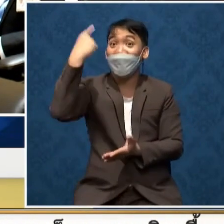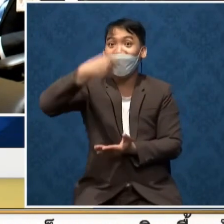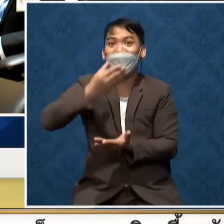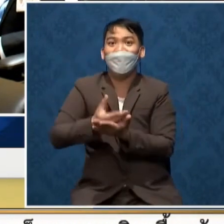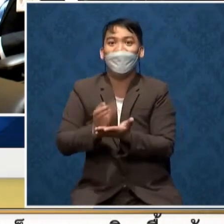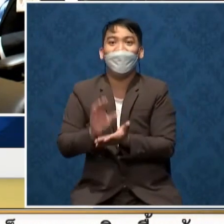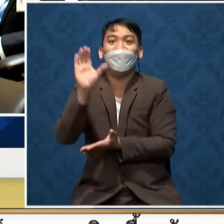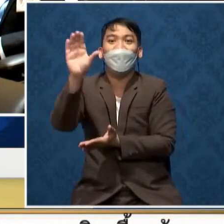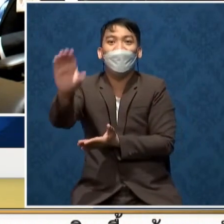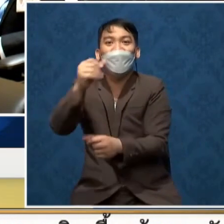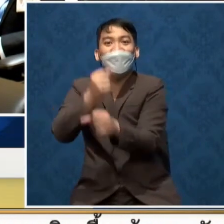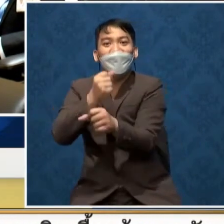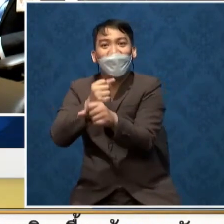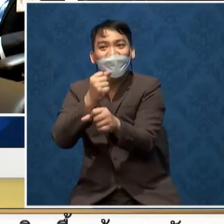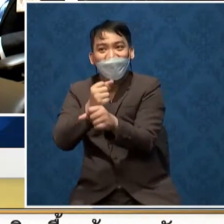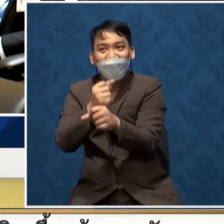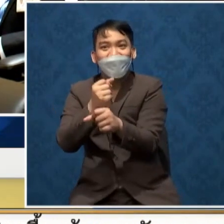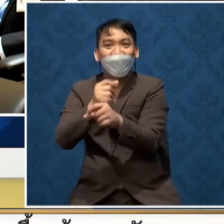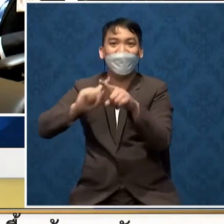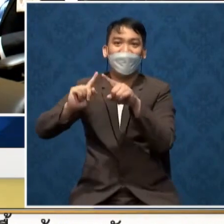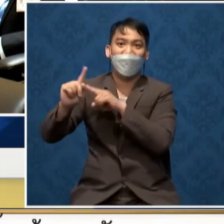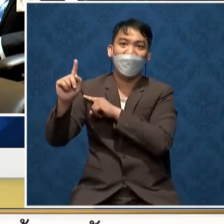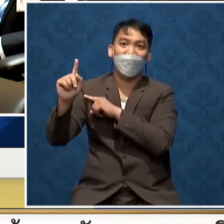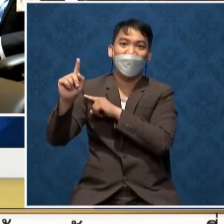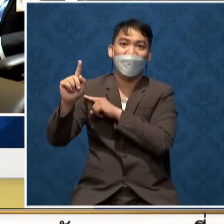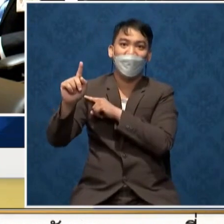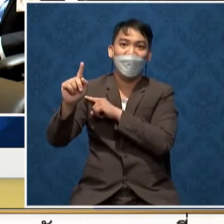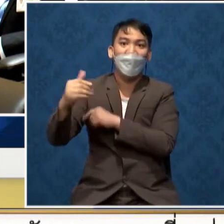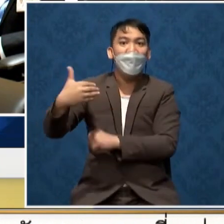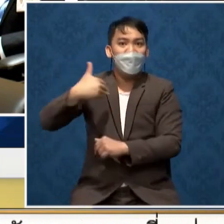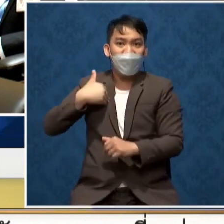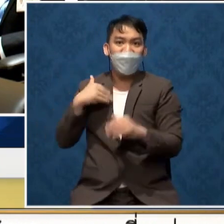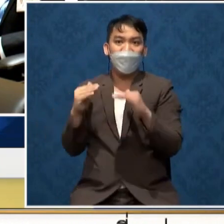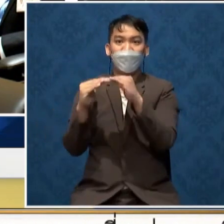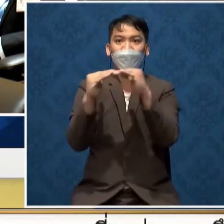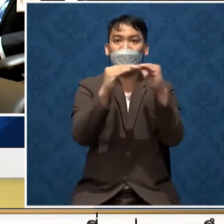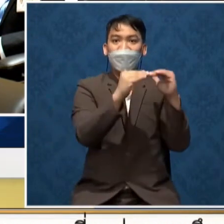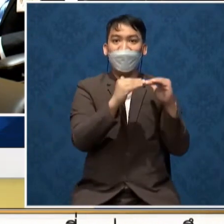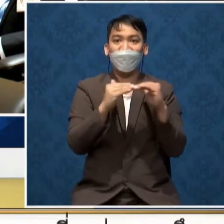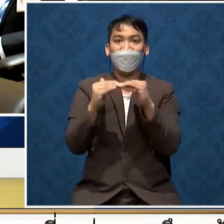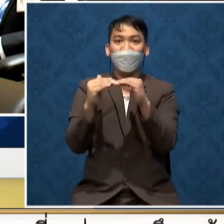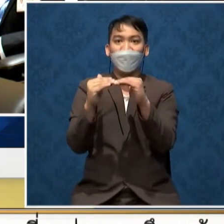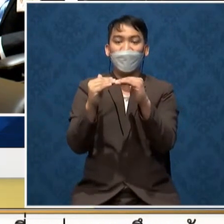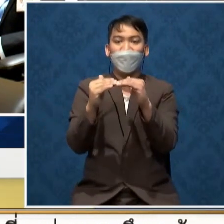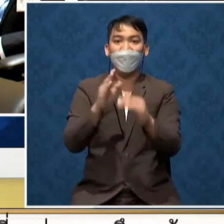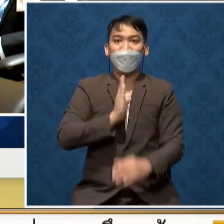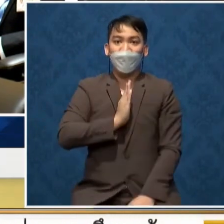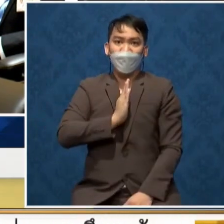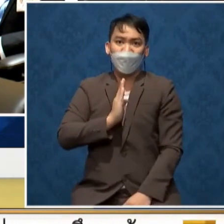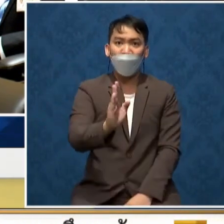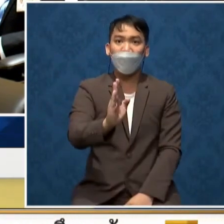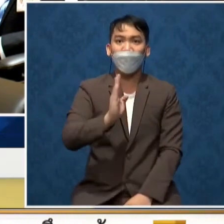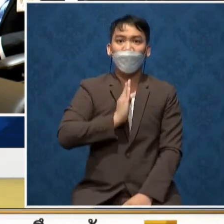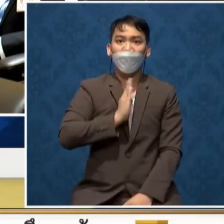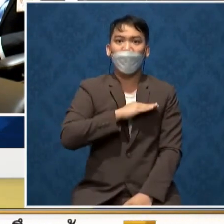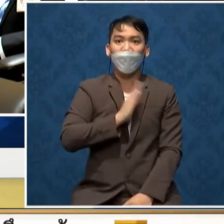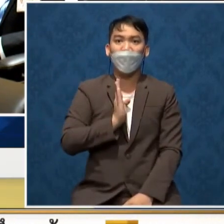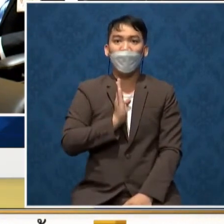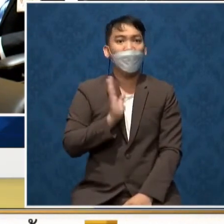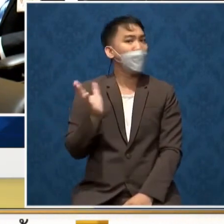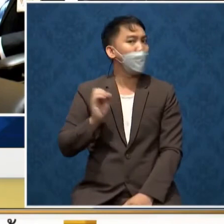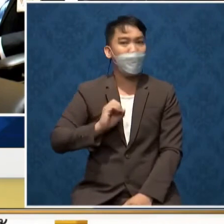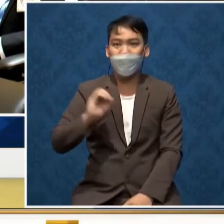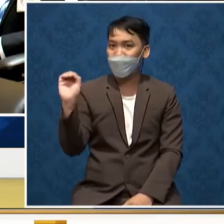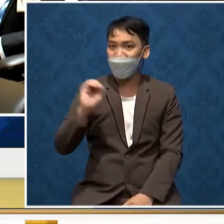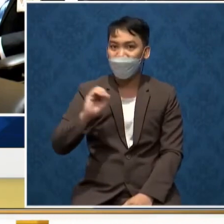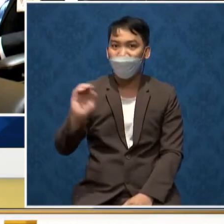ทศนั้นนะครับมีความเที่ยงธรรมเที่ยงตรงนะครับและมีเหตุมีผลอันเป็นที่สุดแล้วนะครับ